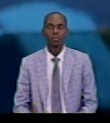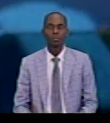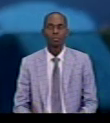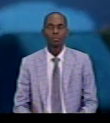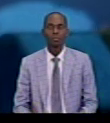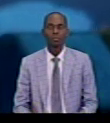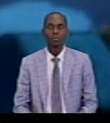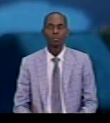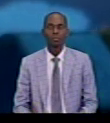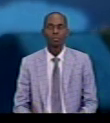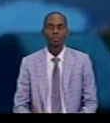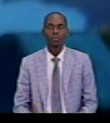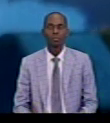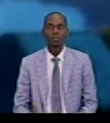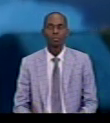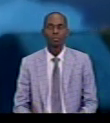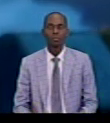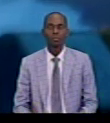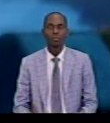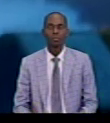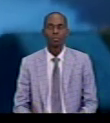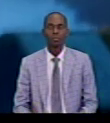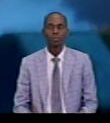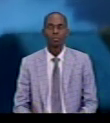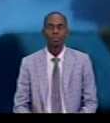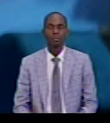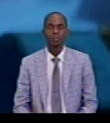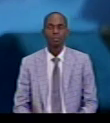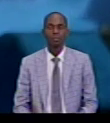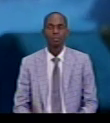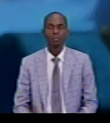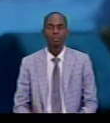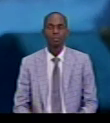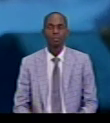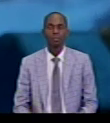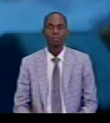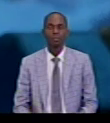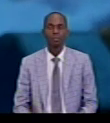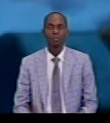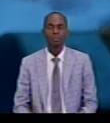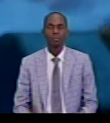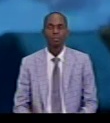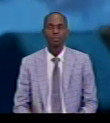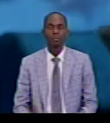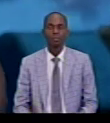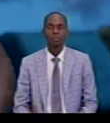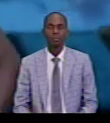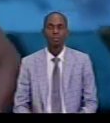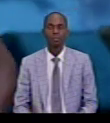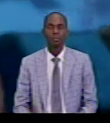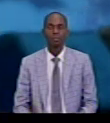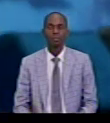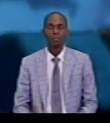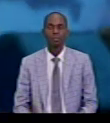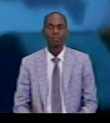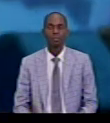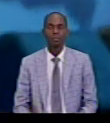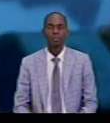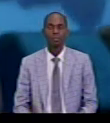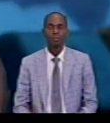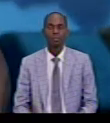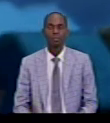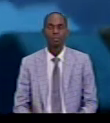suis en train de me faire un peu de temps, je suis en train de me faire un peu de temps, vaiswa in hodo apata